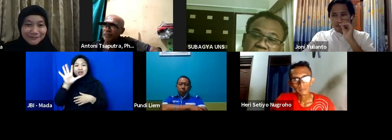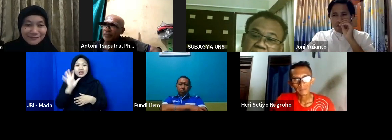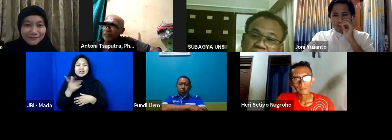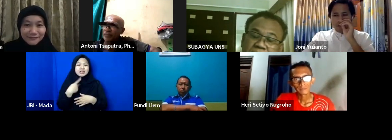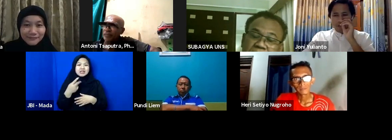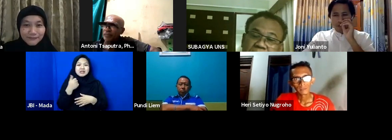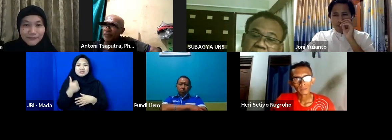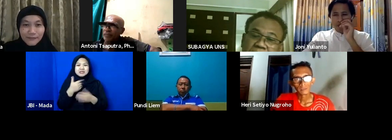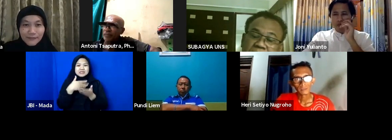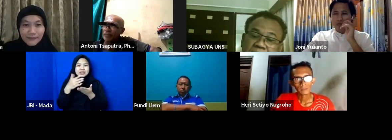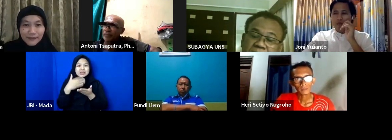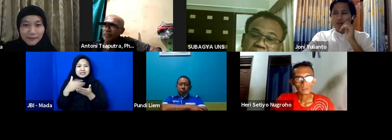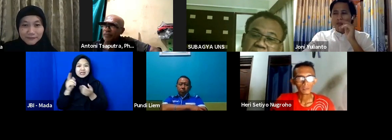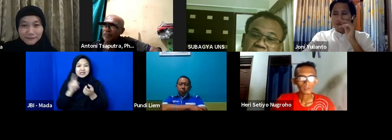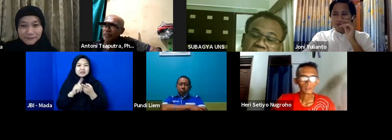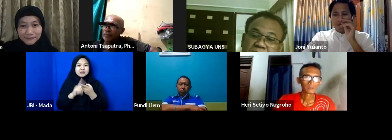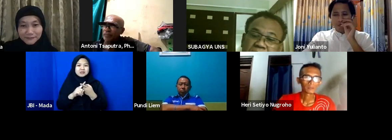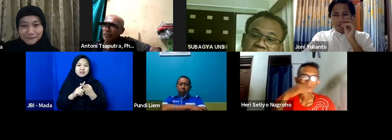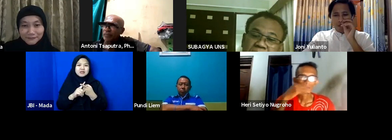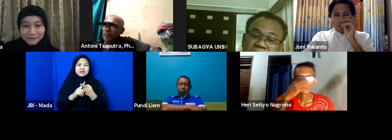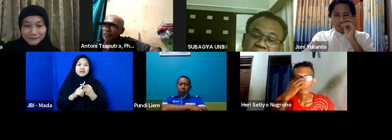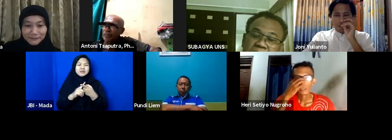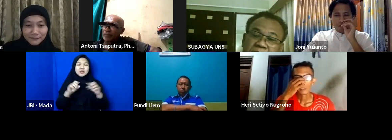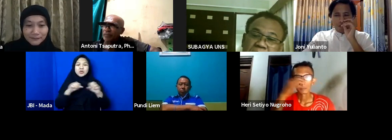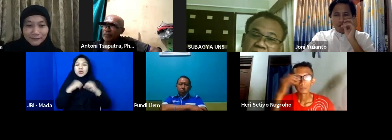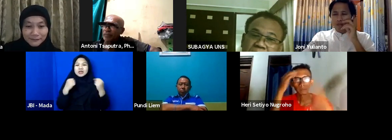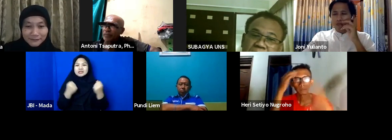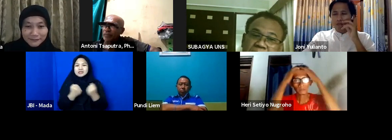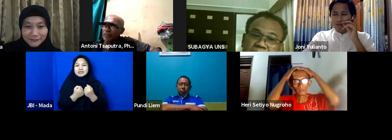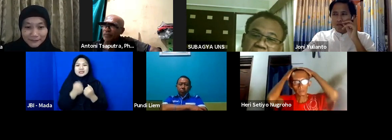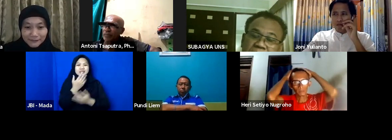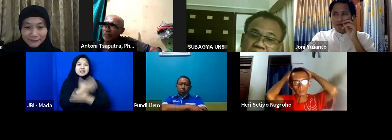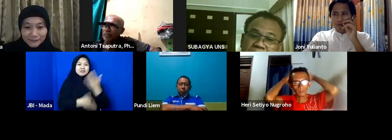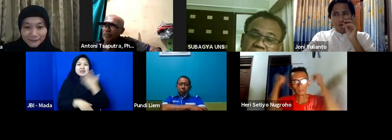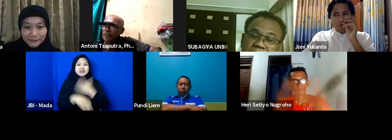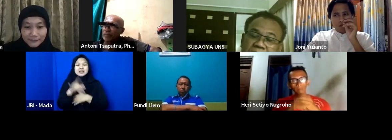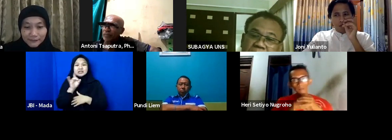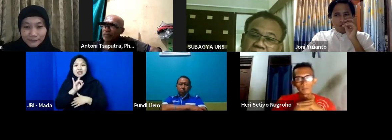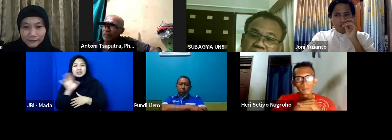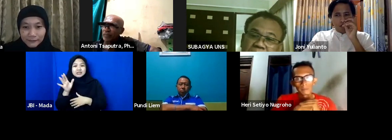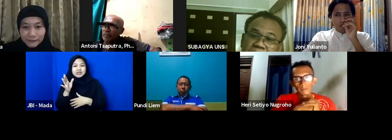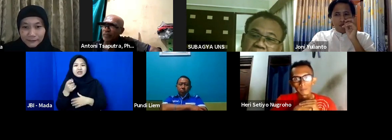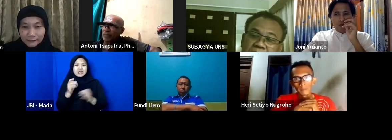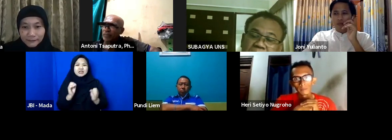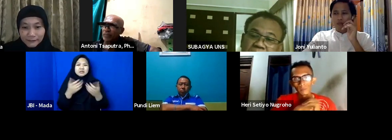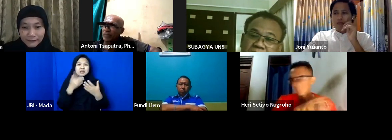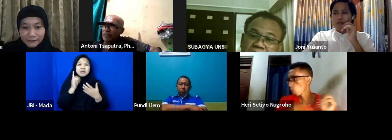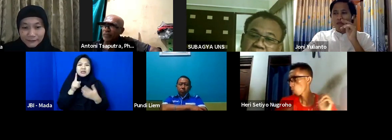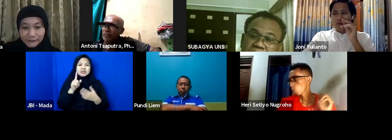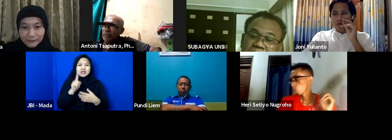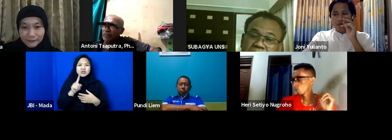kita bisa share ke temen-temen di organisasi A dengan disabilitas lainnya akan misalnya tiba-tiba ada